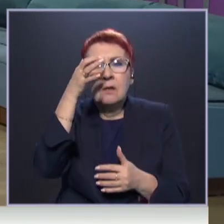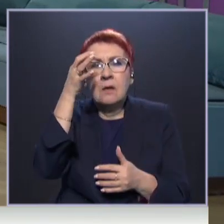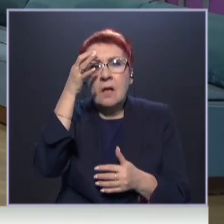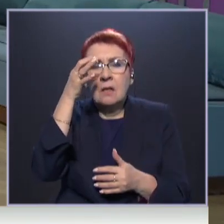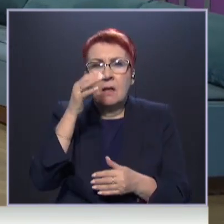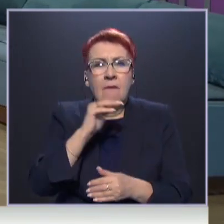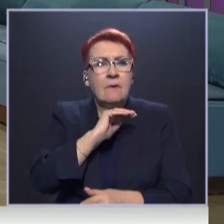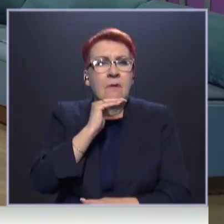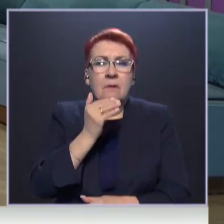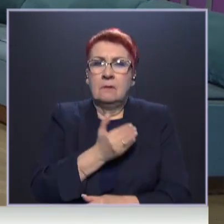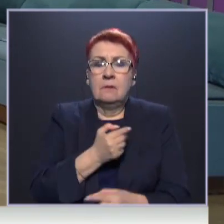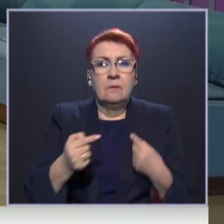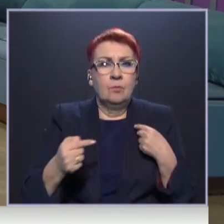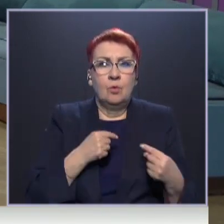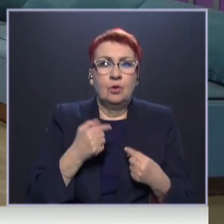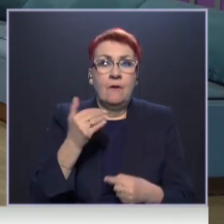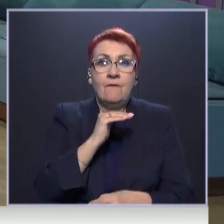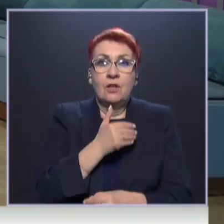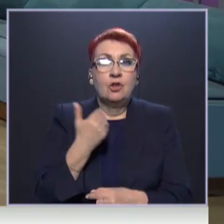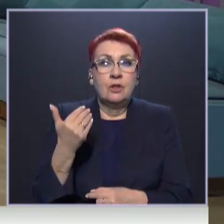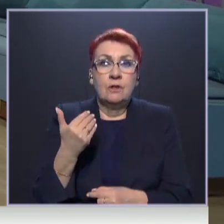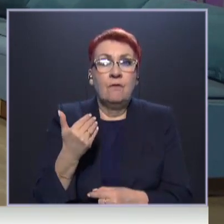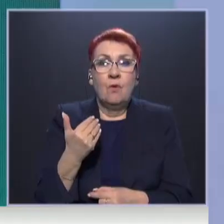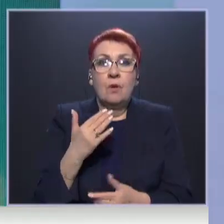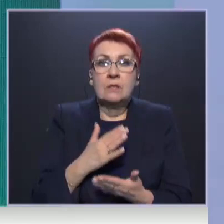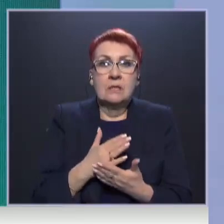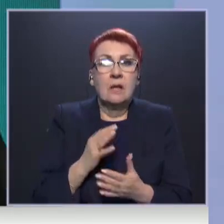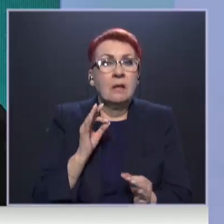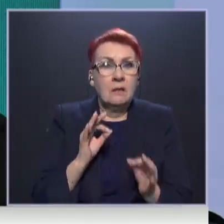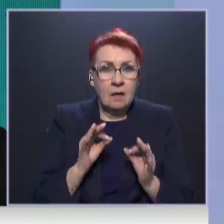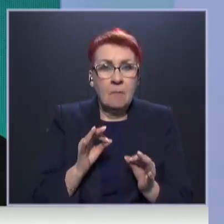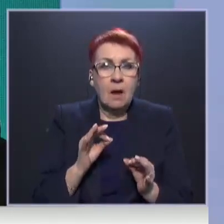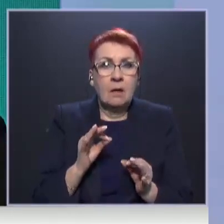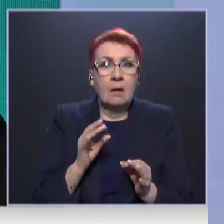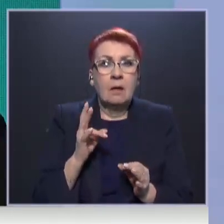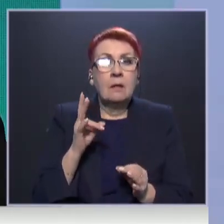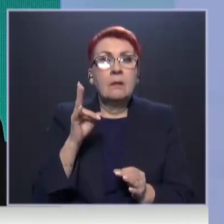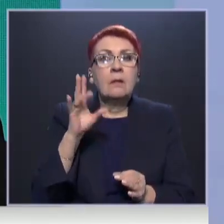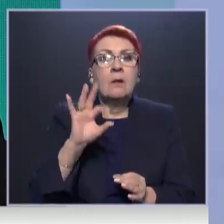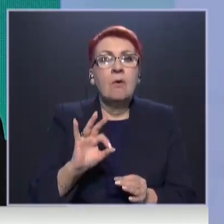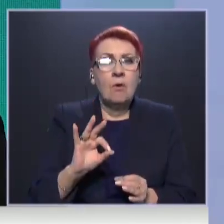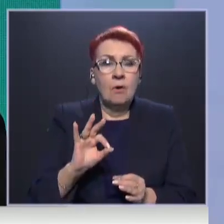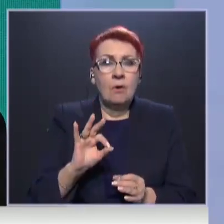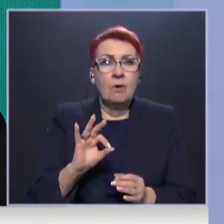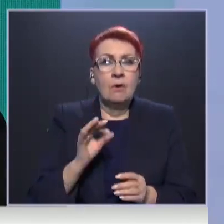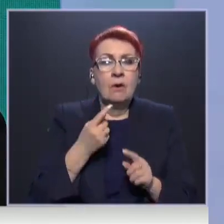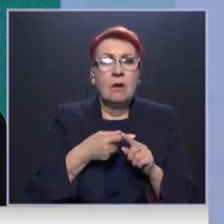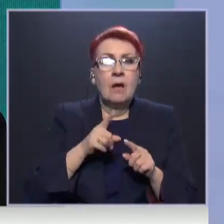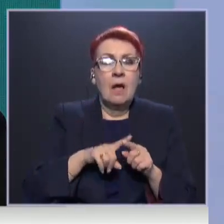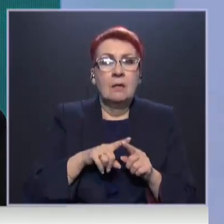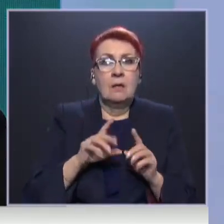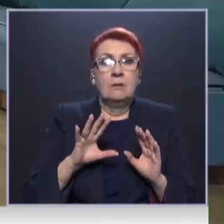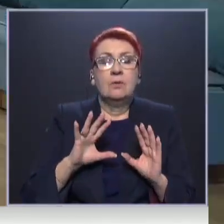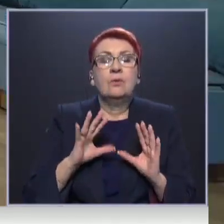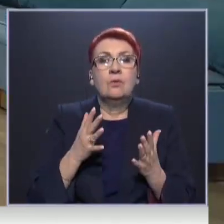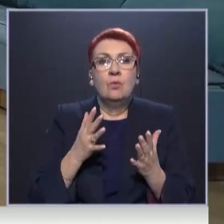болями. Физическое его состояние, в принципе, нормальное. Но вот это